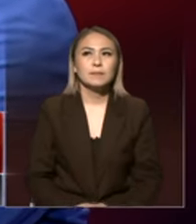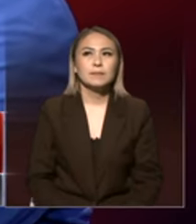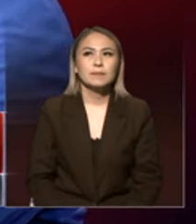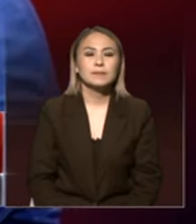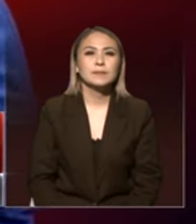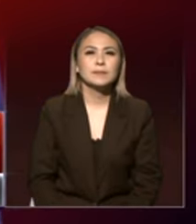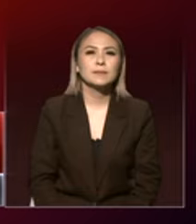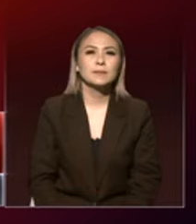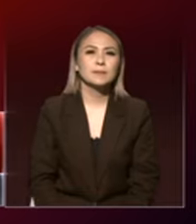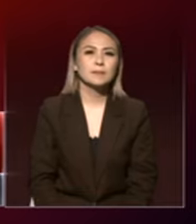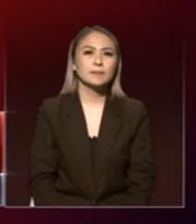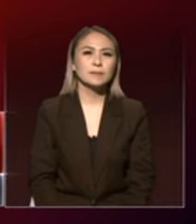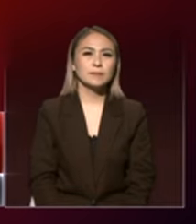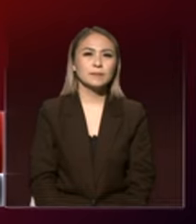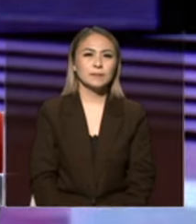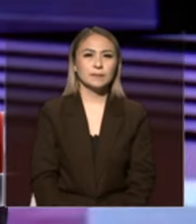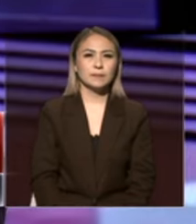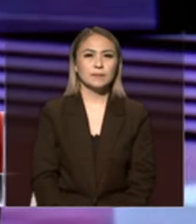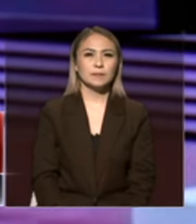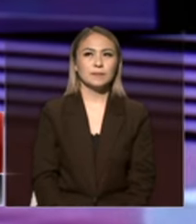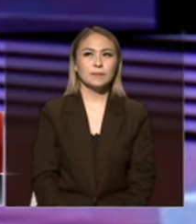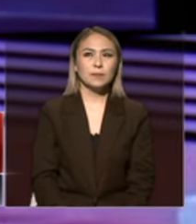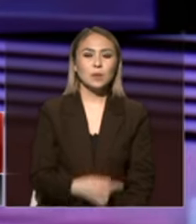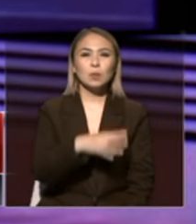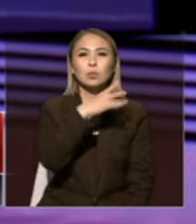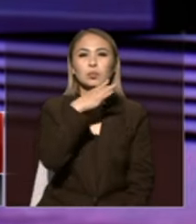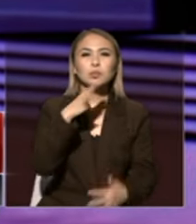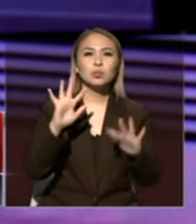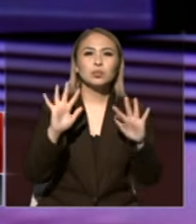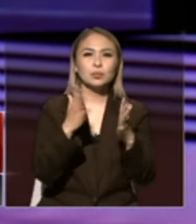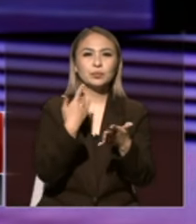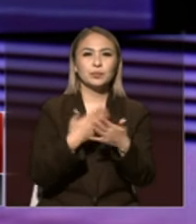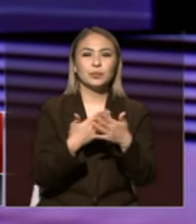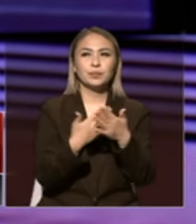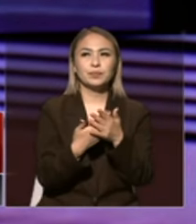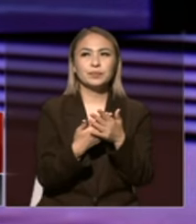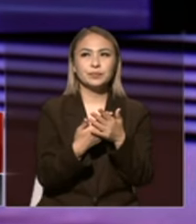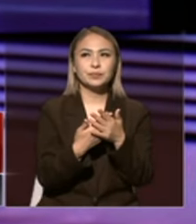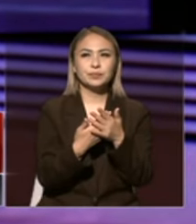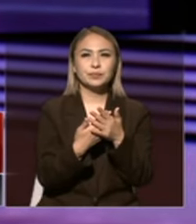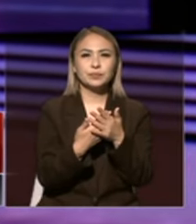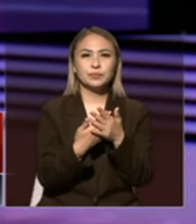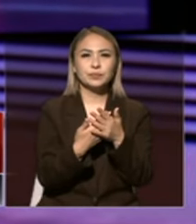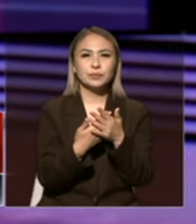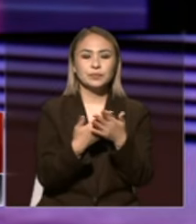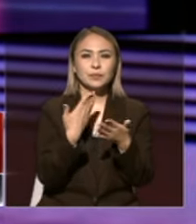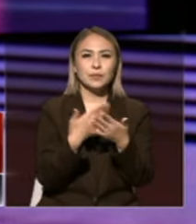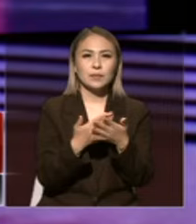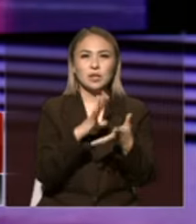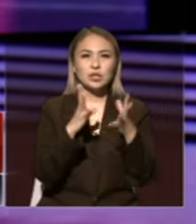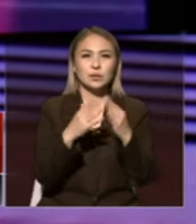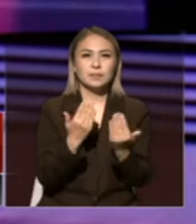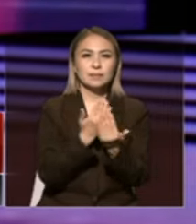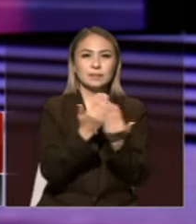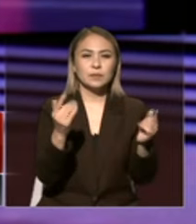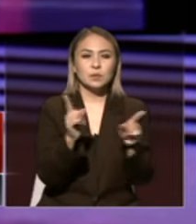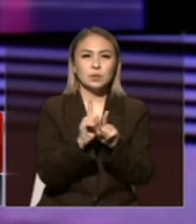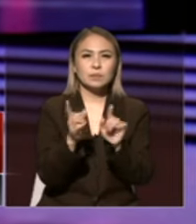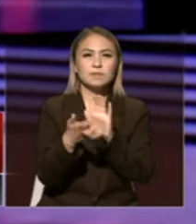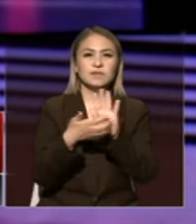Бұл жерде көрдіңіз бе? Көп жағдайда кім Әлібей. Бұл мәселен жалпы сіздердің де